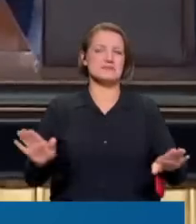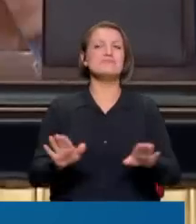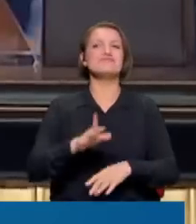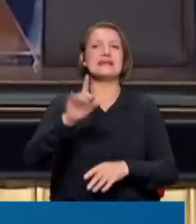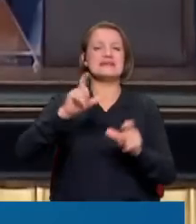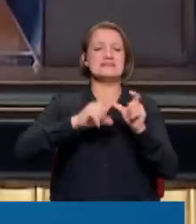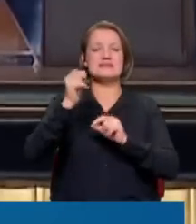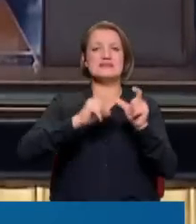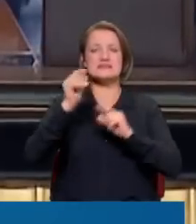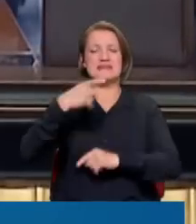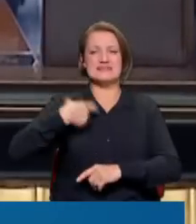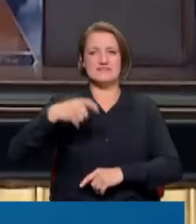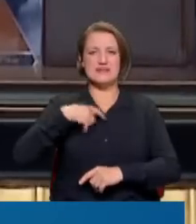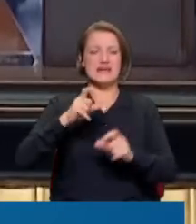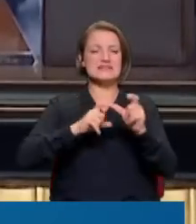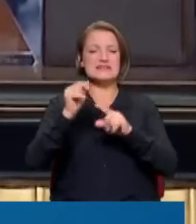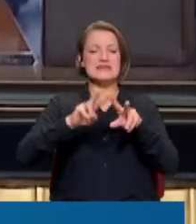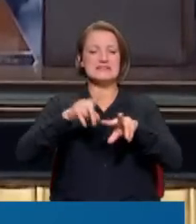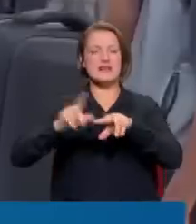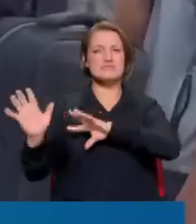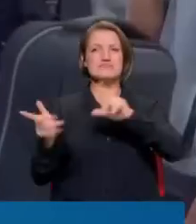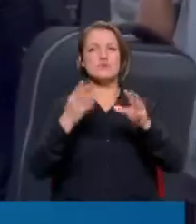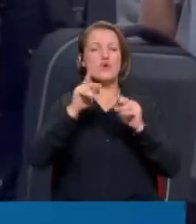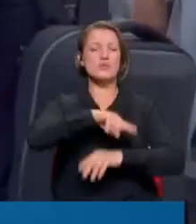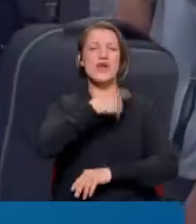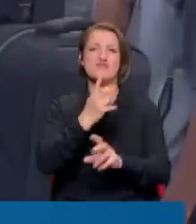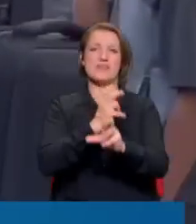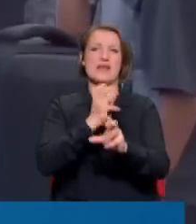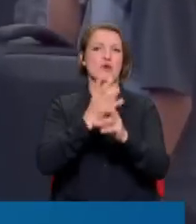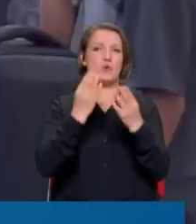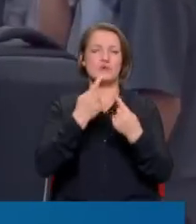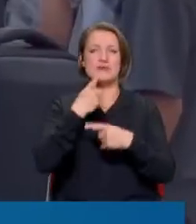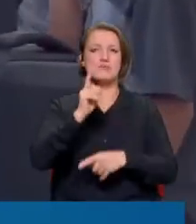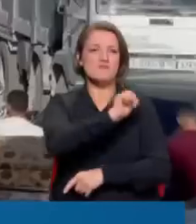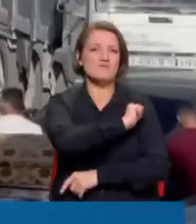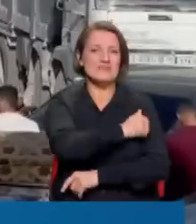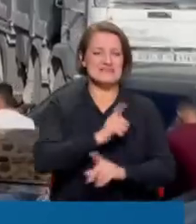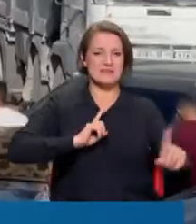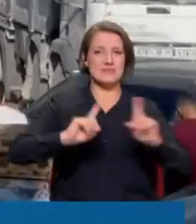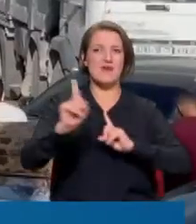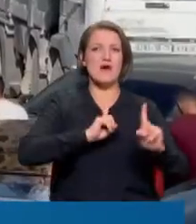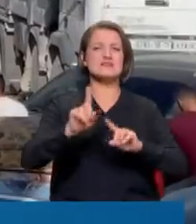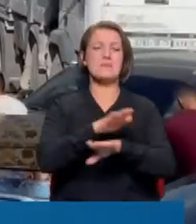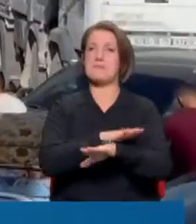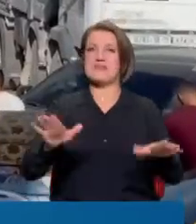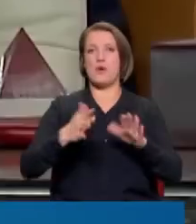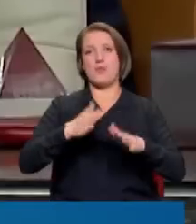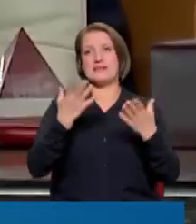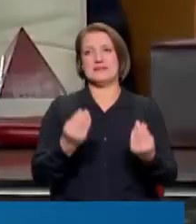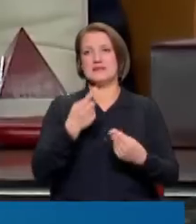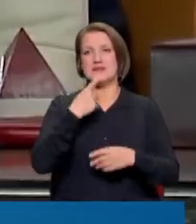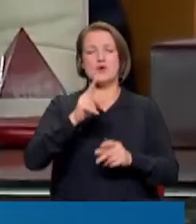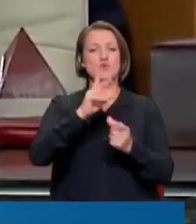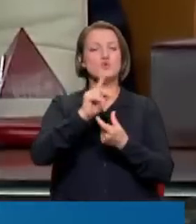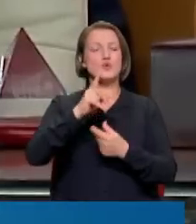Sisi sivillerin gazze'den Sina'ya Göçünü son derece tehlikeli olarak niteledi bu Filistin davasını tamamen bitirebilir dedi